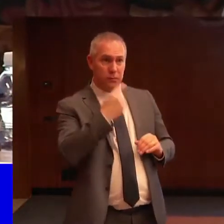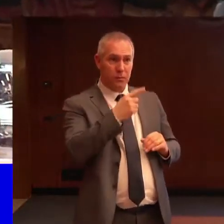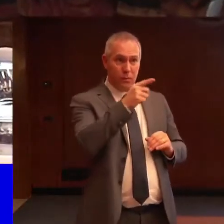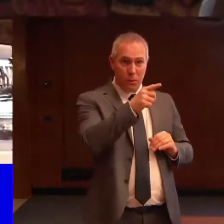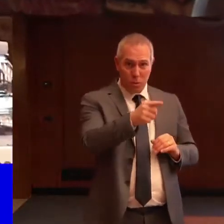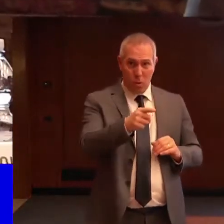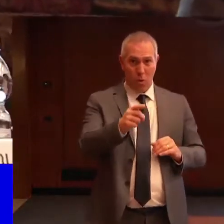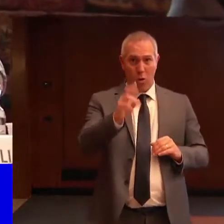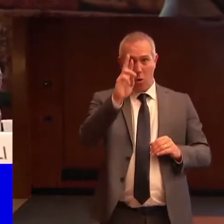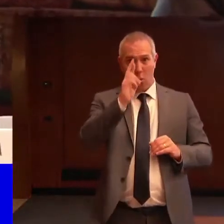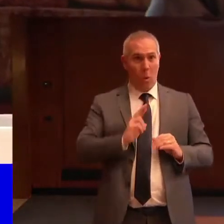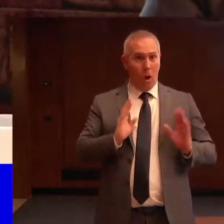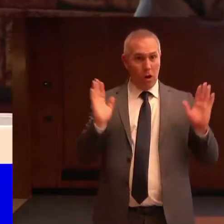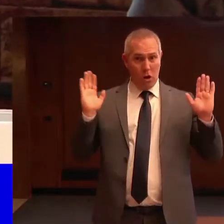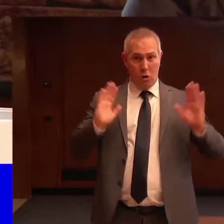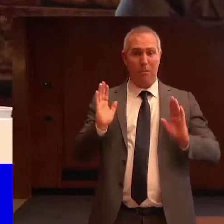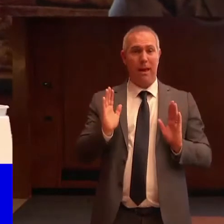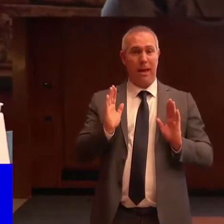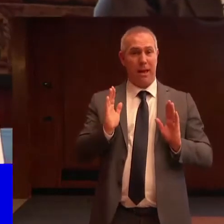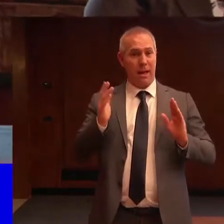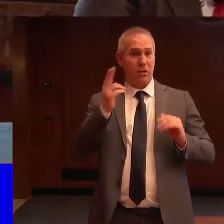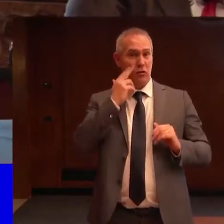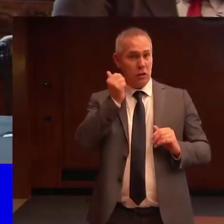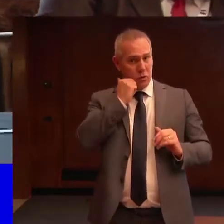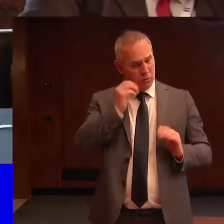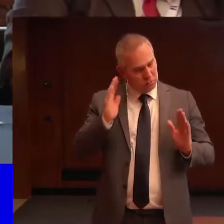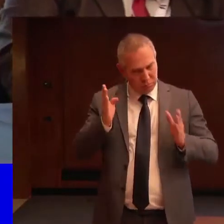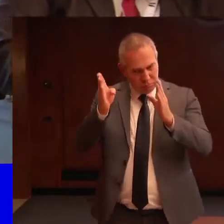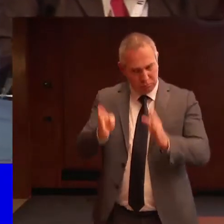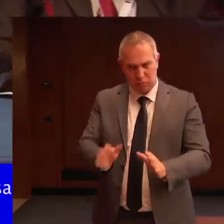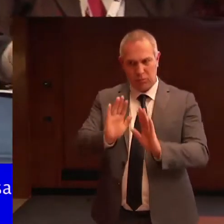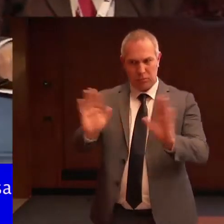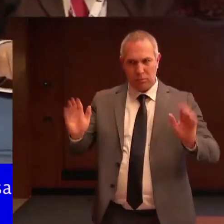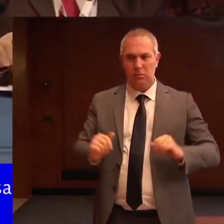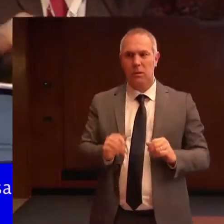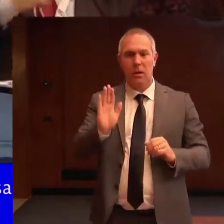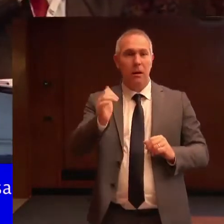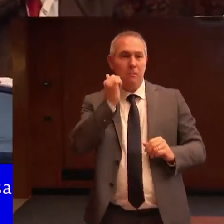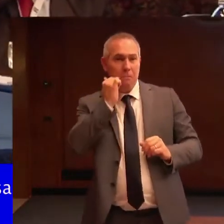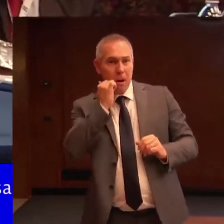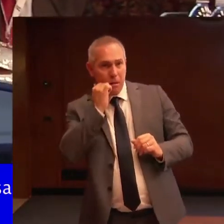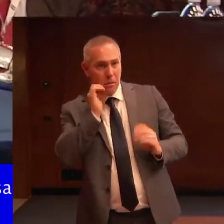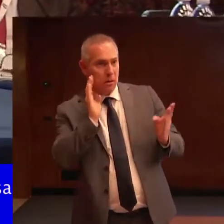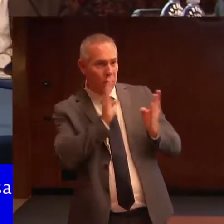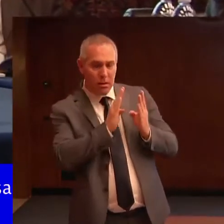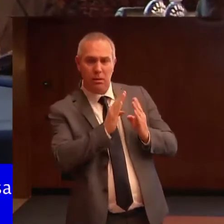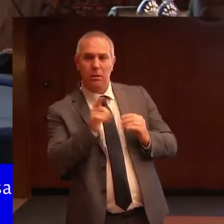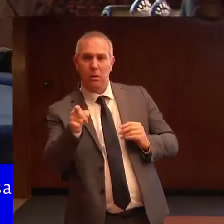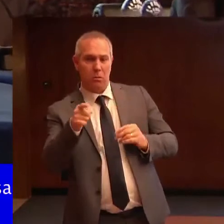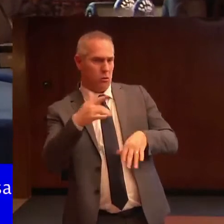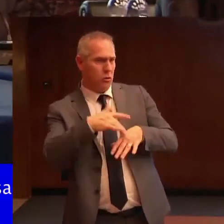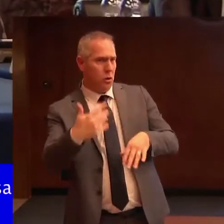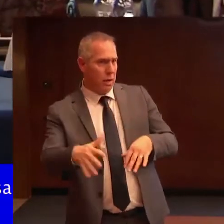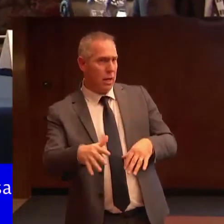conquistato il tuo ruolo di genitore, il punto di vista è quello. Ti sei confrontato con una madre che era Charlotte Rampling, che anche lei ha vissuto però